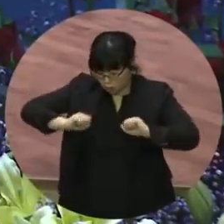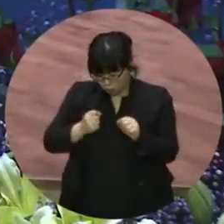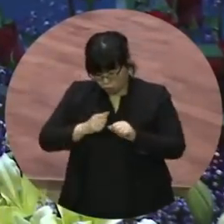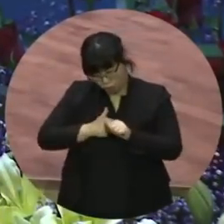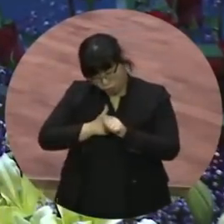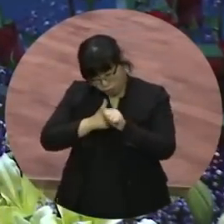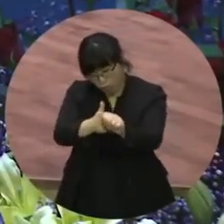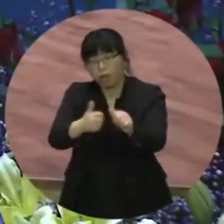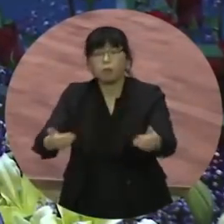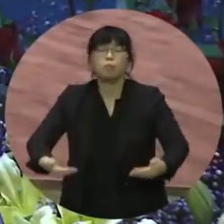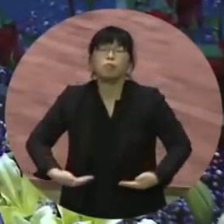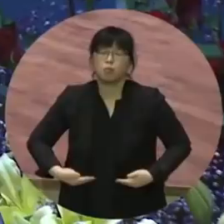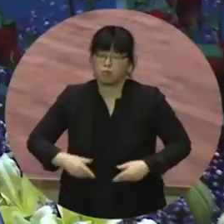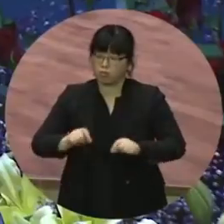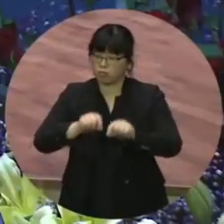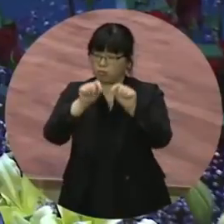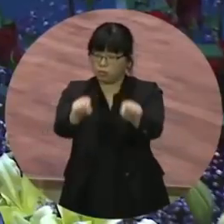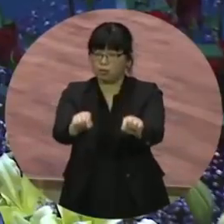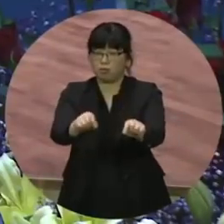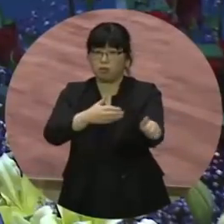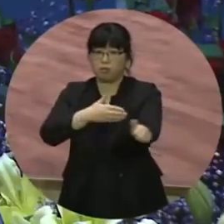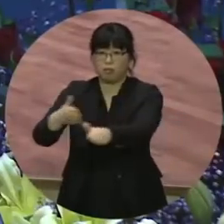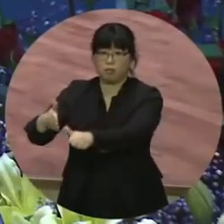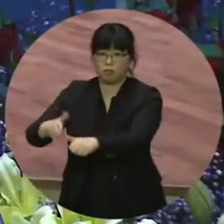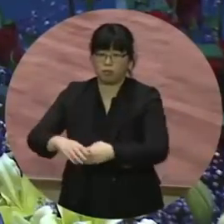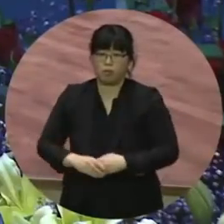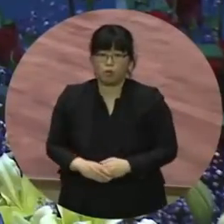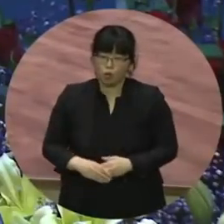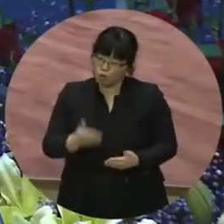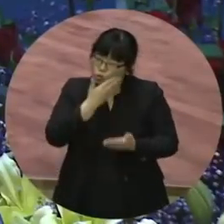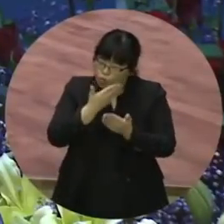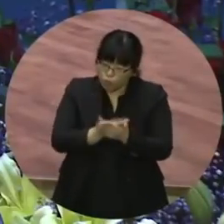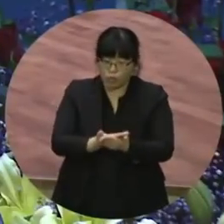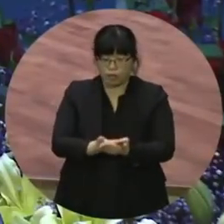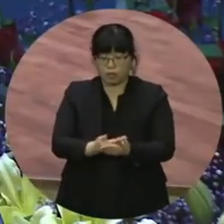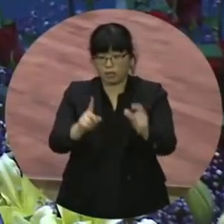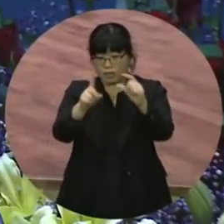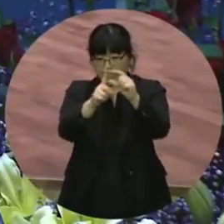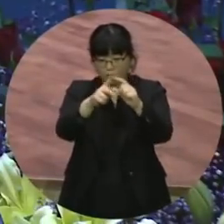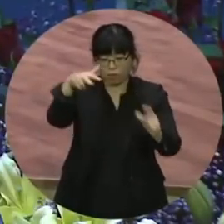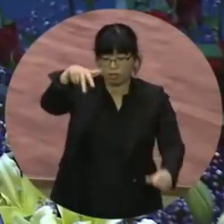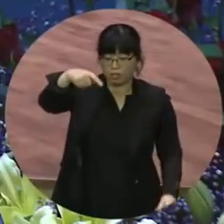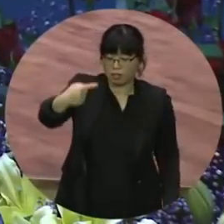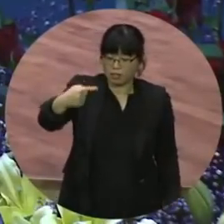바랍니다. 즉시로 오늘 키임을 꼭 잡아야 돼요. 즉시로.